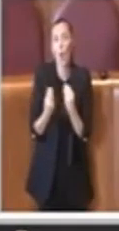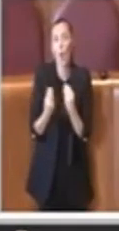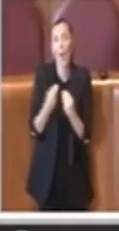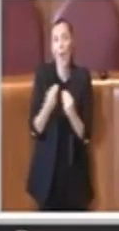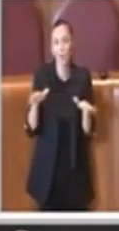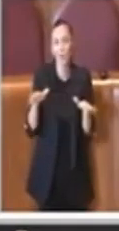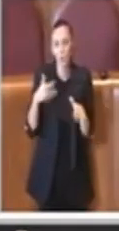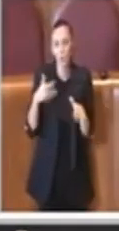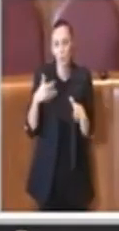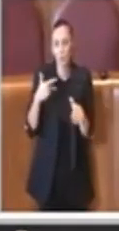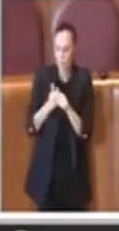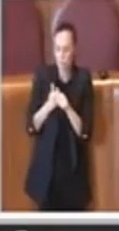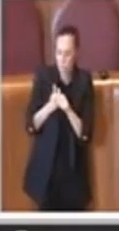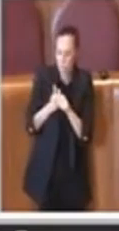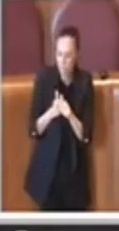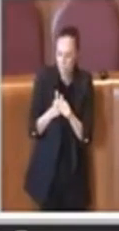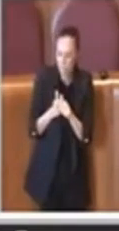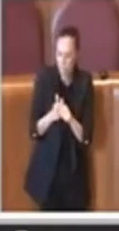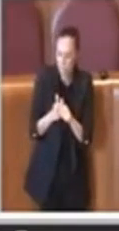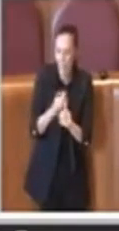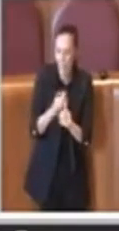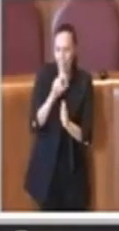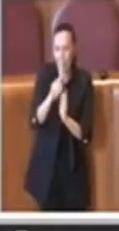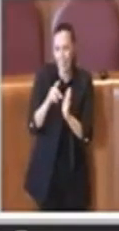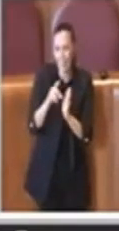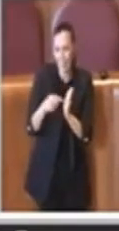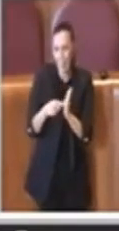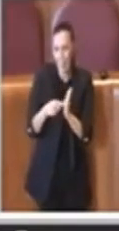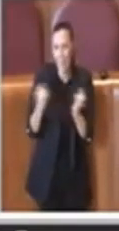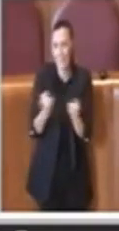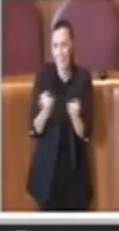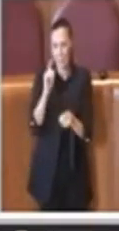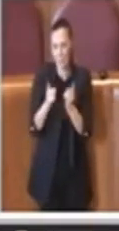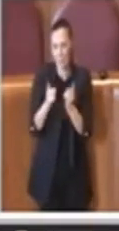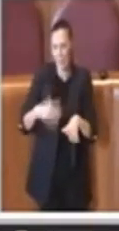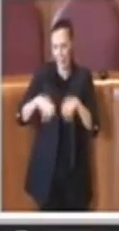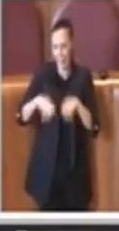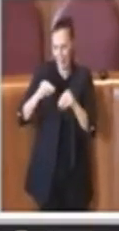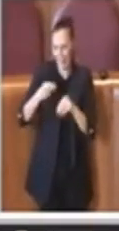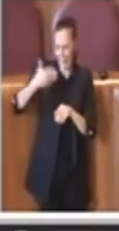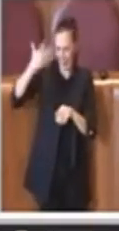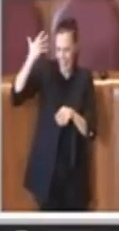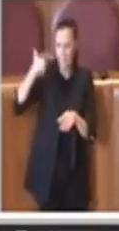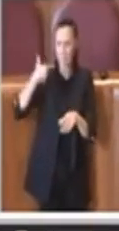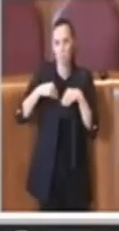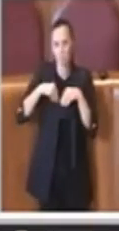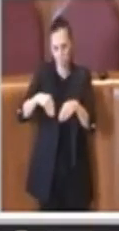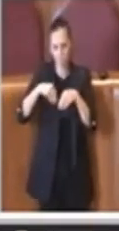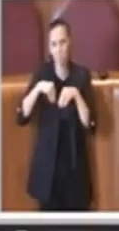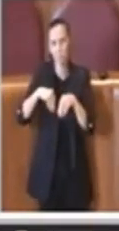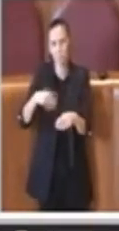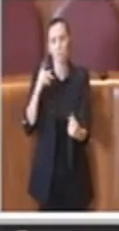Angelucci abbiamo seguito fin dall'inizio questa delibera di iniziativa popolare, abbiamo anche partecipato a degli incontri